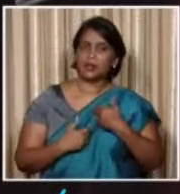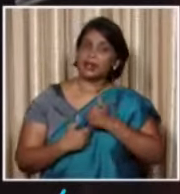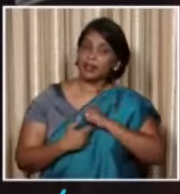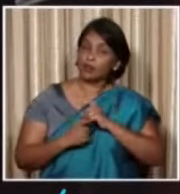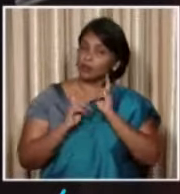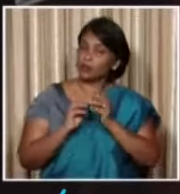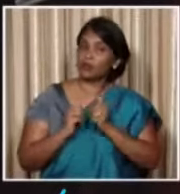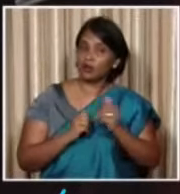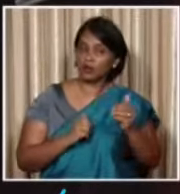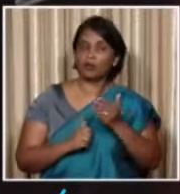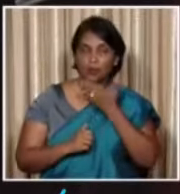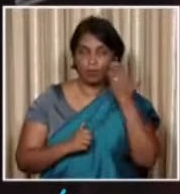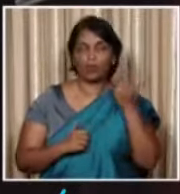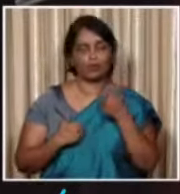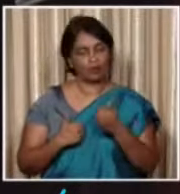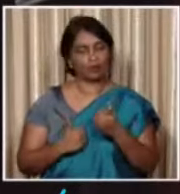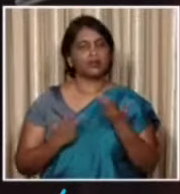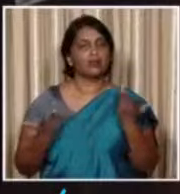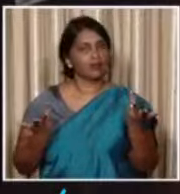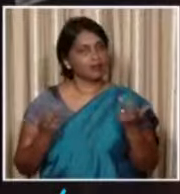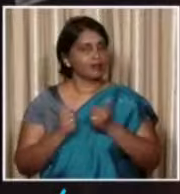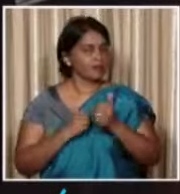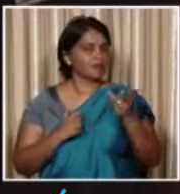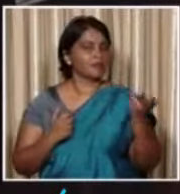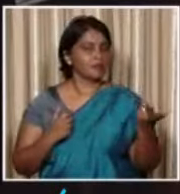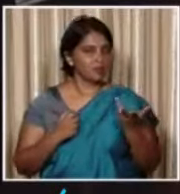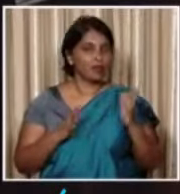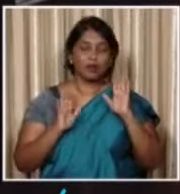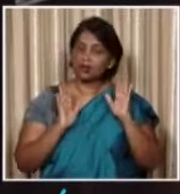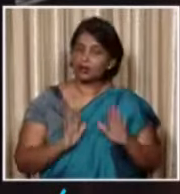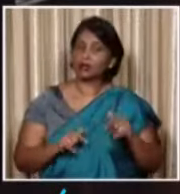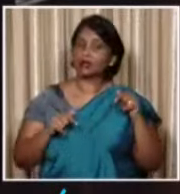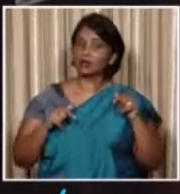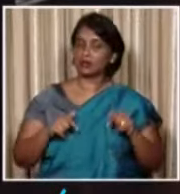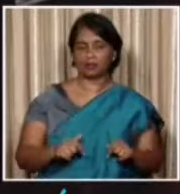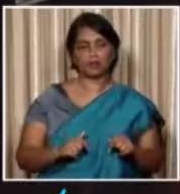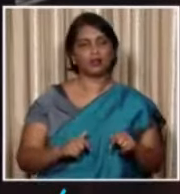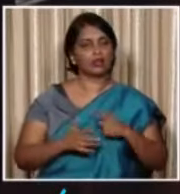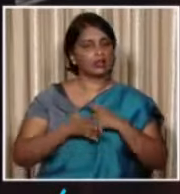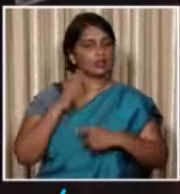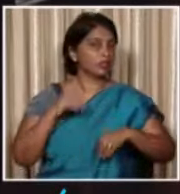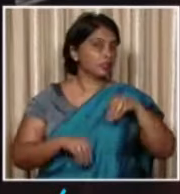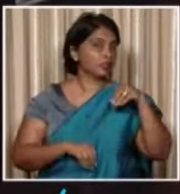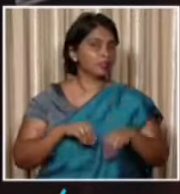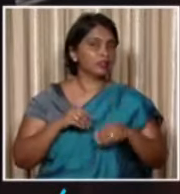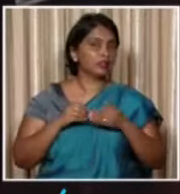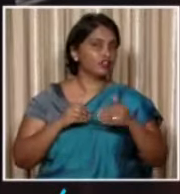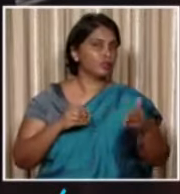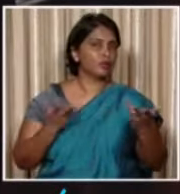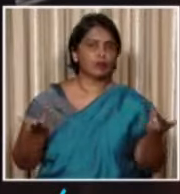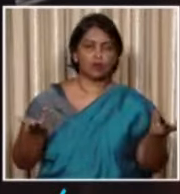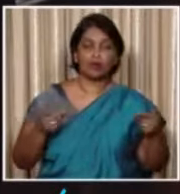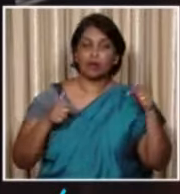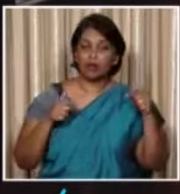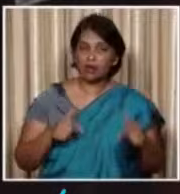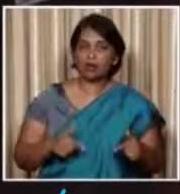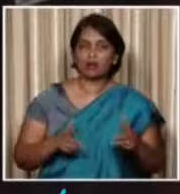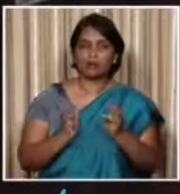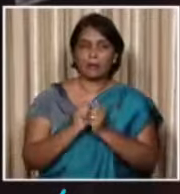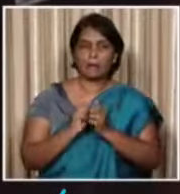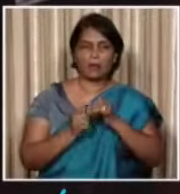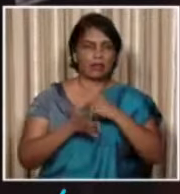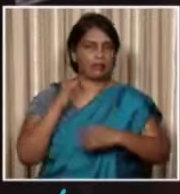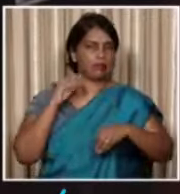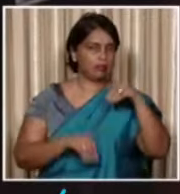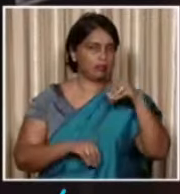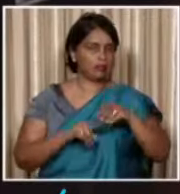emang kerana bulu anang hondai? Eka benne ne? Namut ada මේ දේශපාලනේ කොතනද දැවිලා තියෙන්නේ අද මඩ දේශපාලනයක්